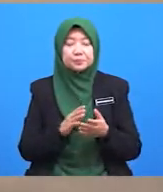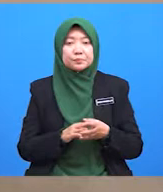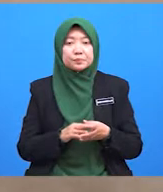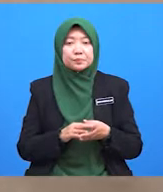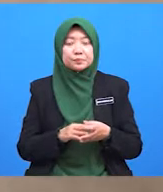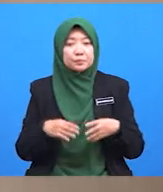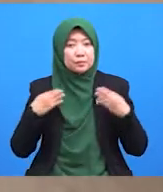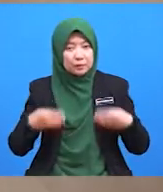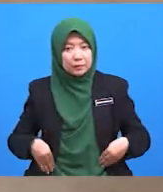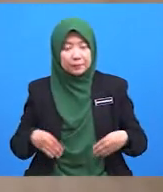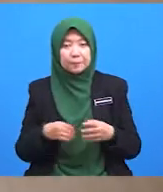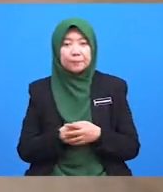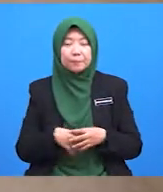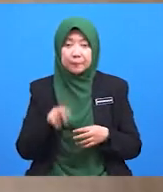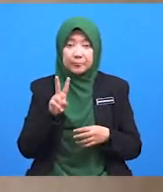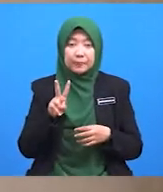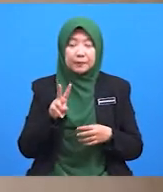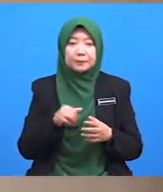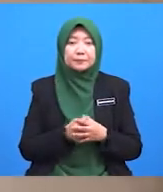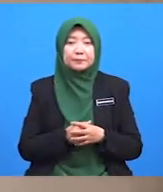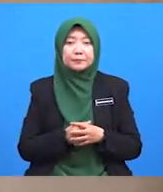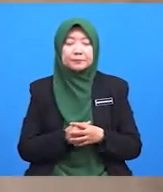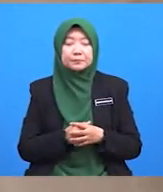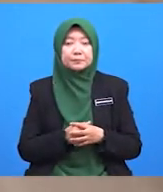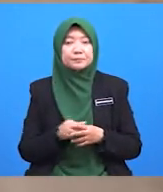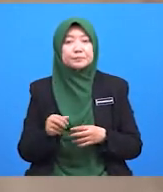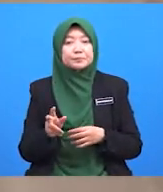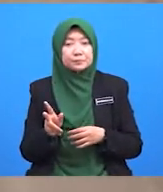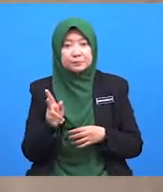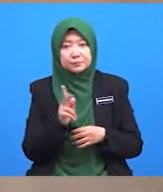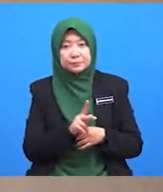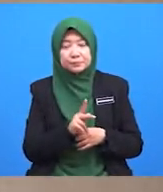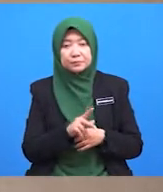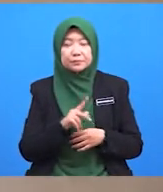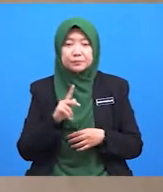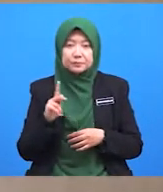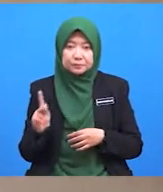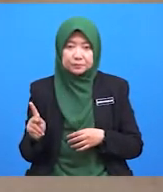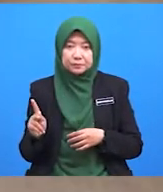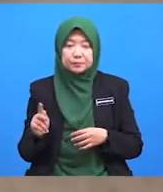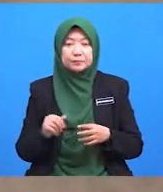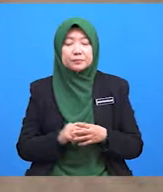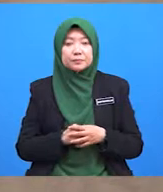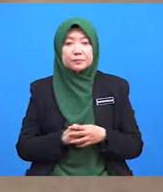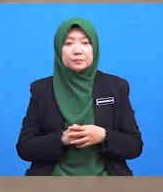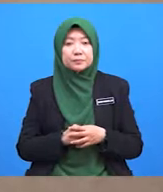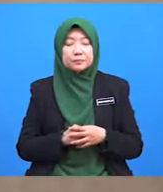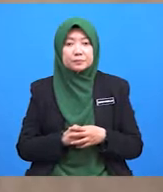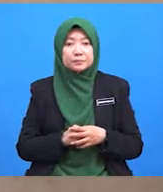bahagian badan, pasangkan 2 pasang pada bahagian kiri dan 2 pasang pada bahagian kanan.